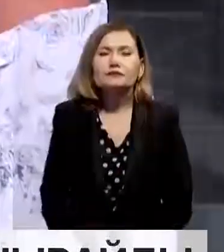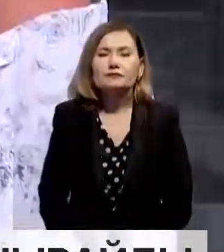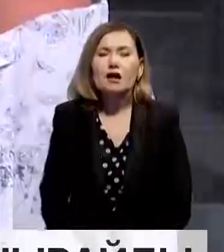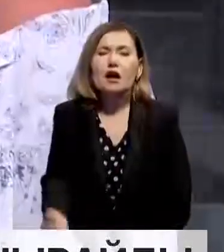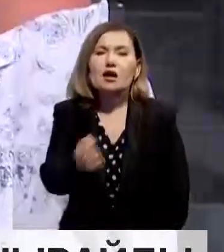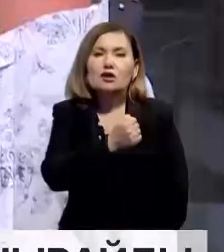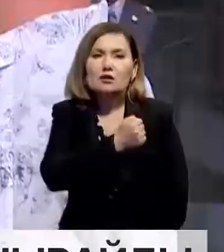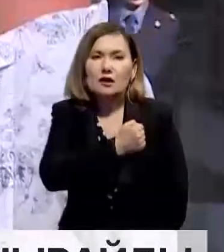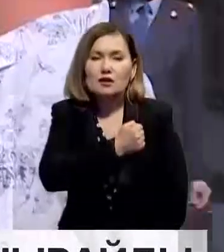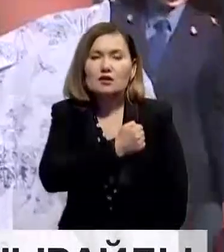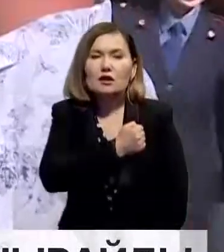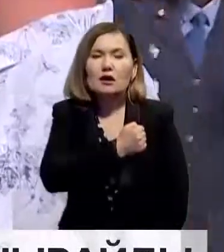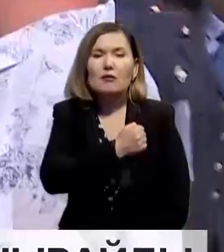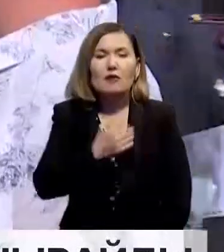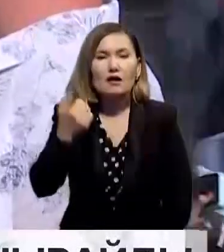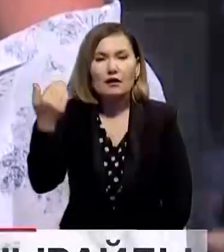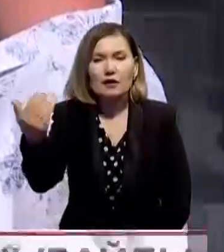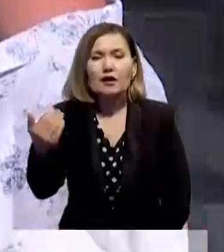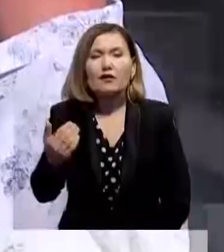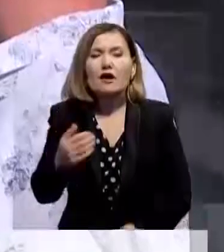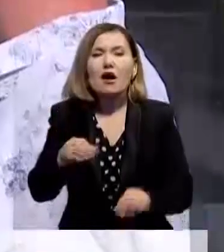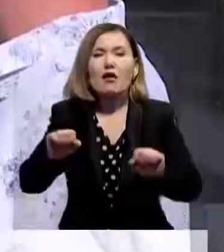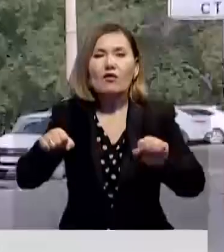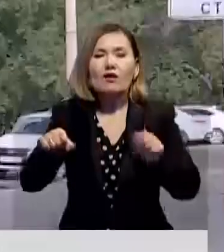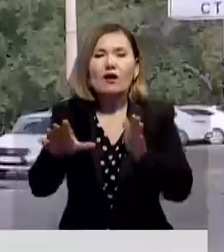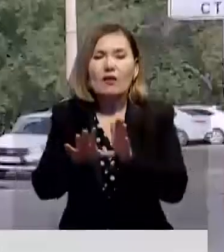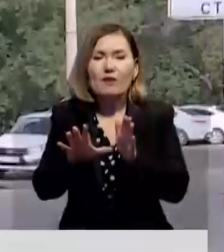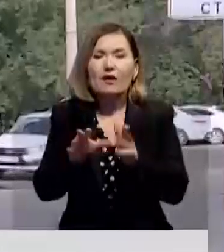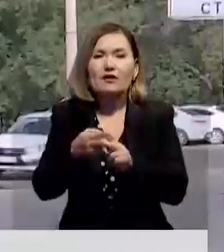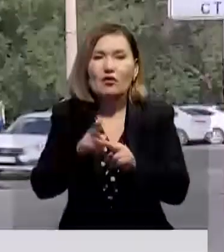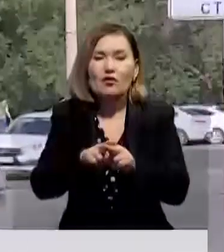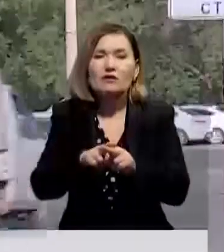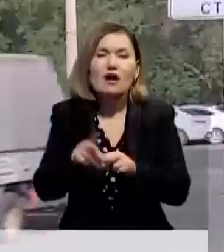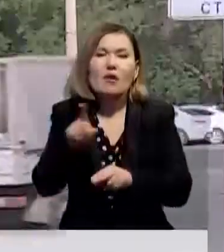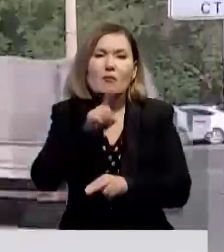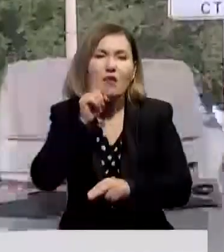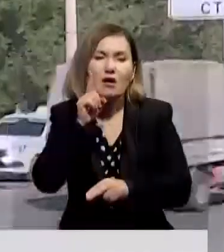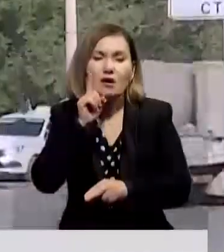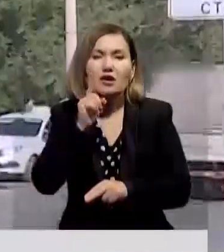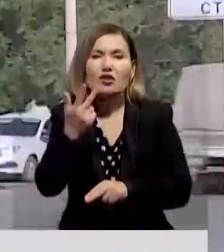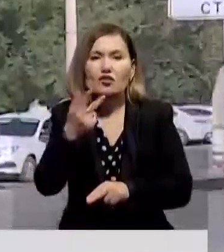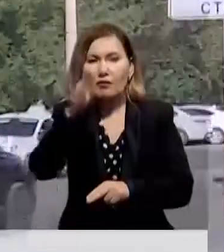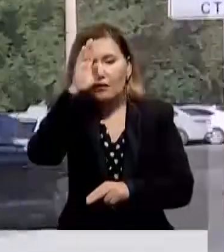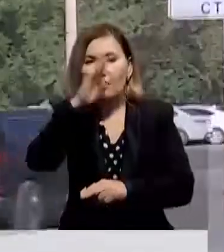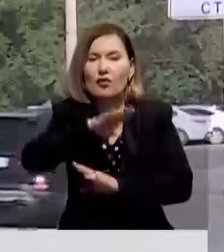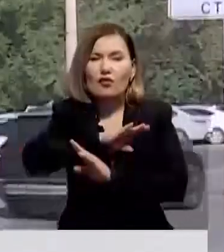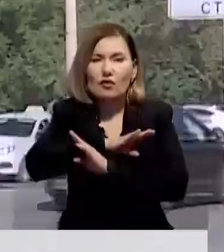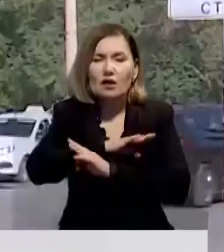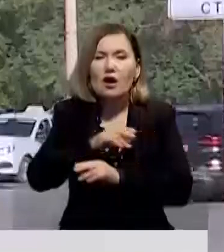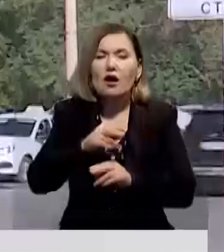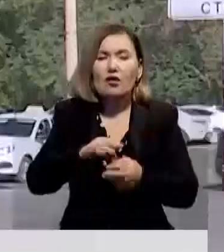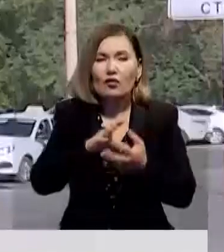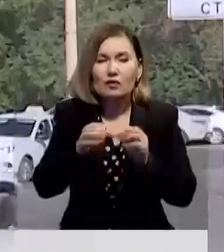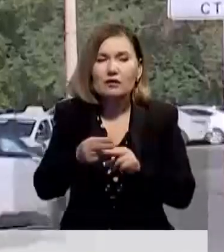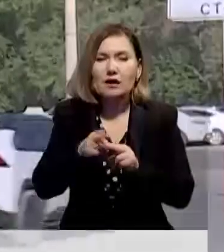Өкінішке орай жүргізушінің үшеуде кәмелет жасқа толмаған бозбалалар. Скутер және самокаттар жүргізушілері